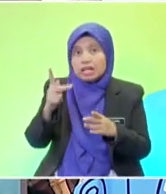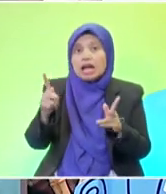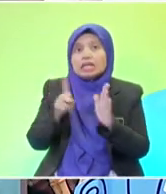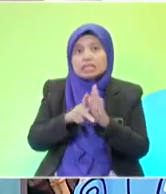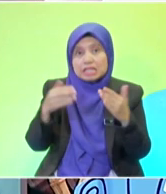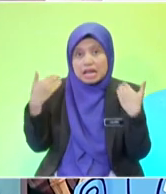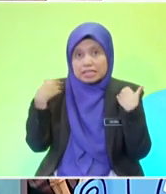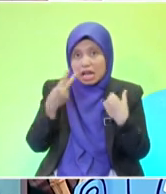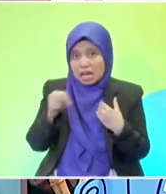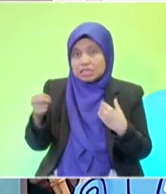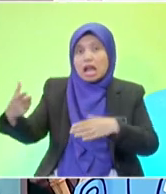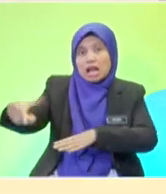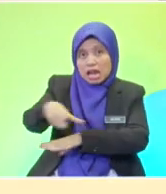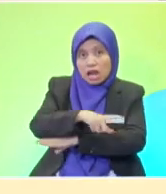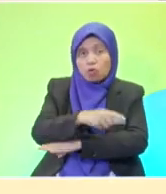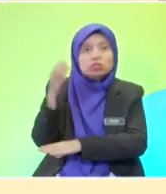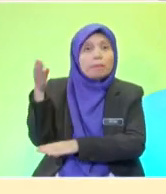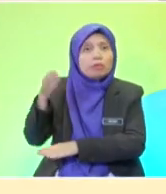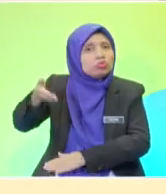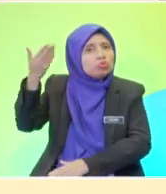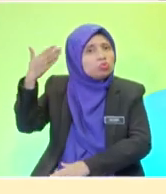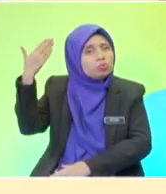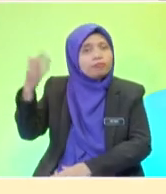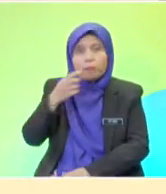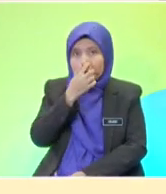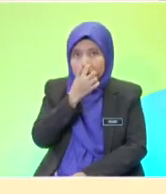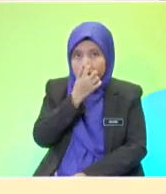Laut Biru dahulu dahulu